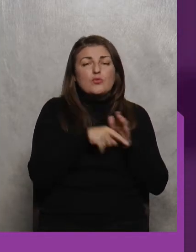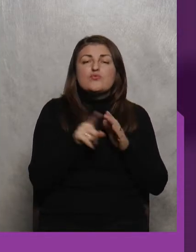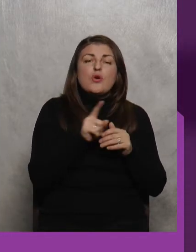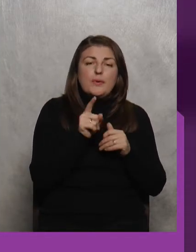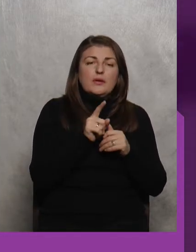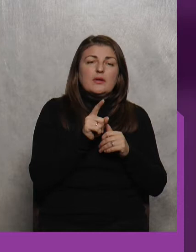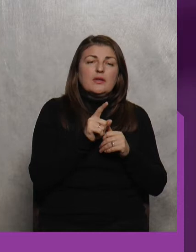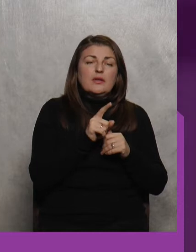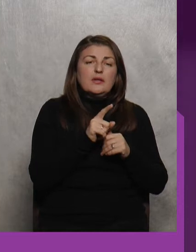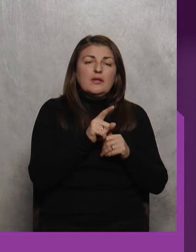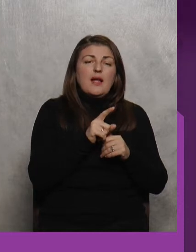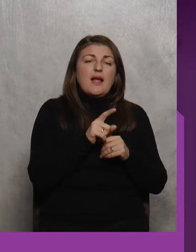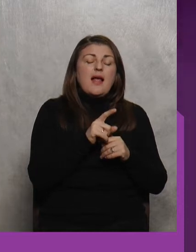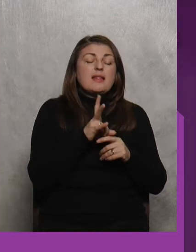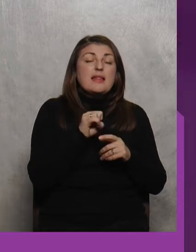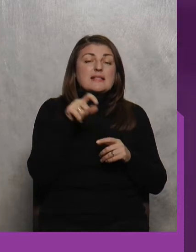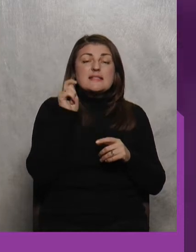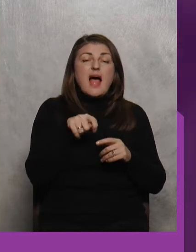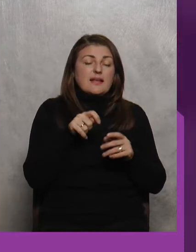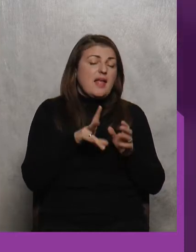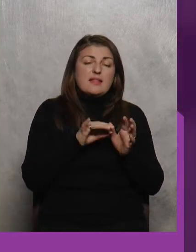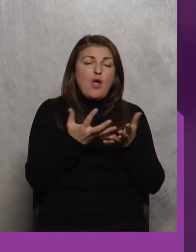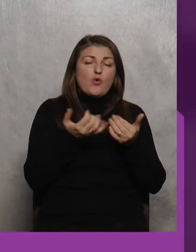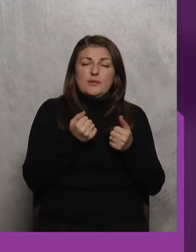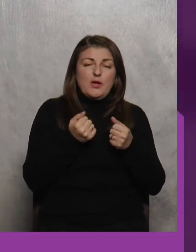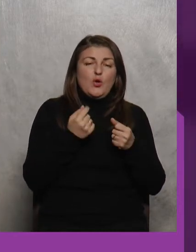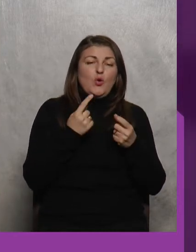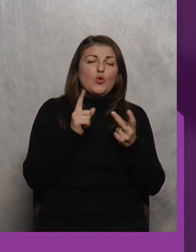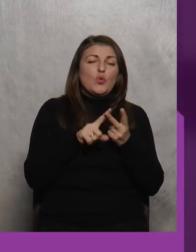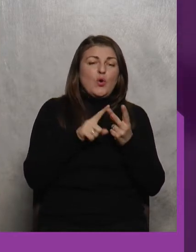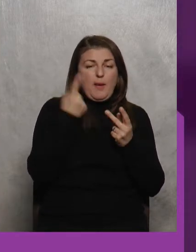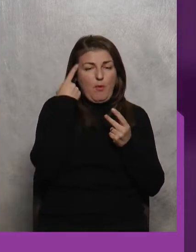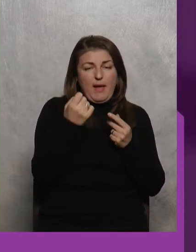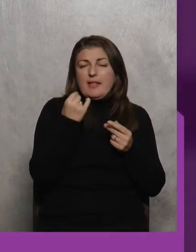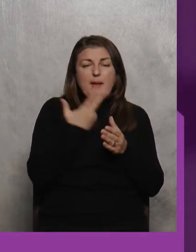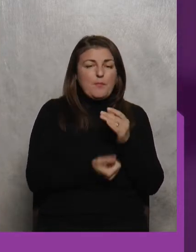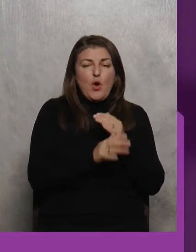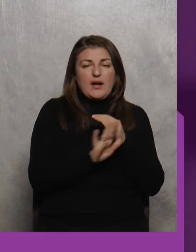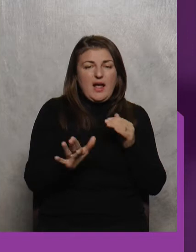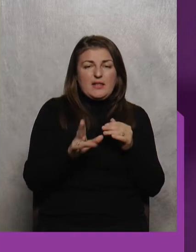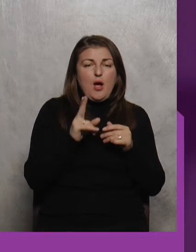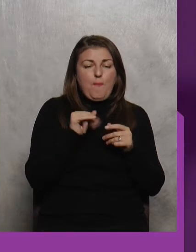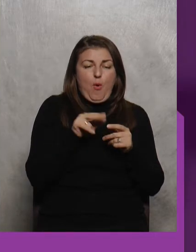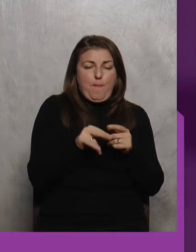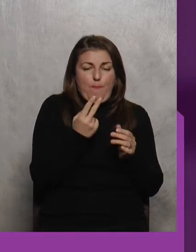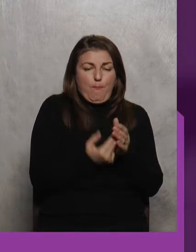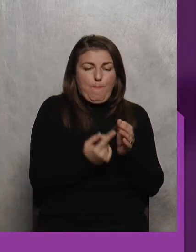щоб на старті не отримати інше, друге попередження і не програти по